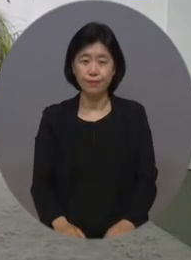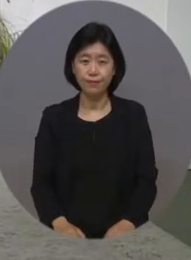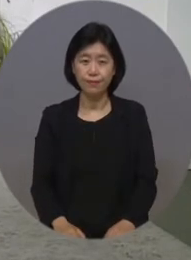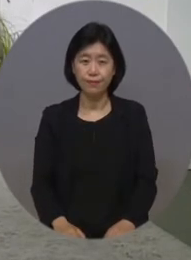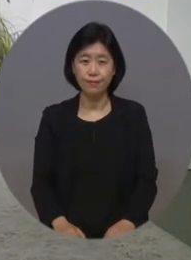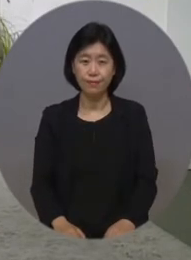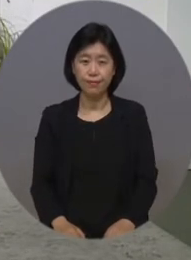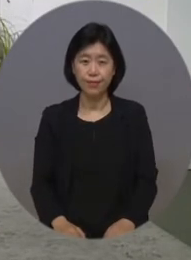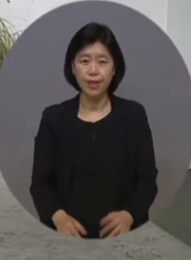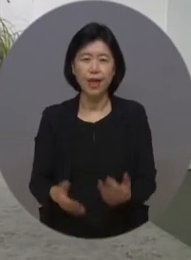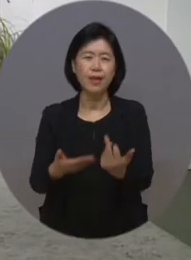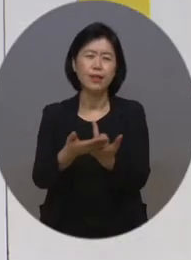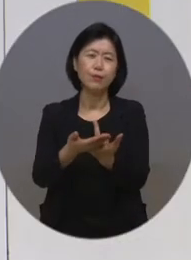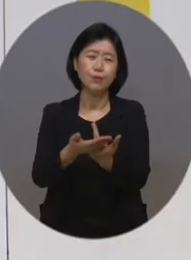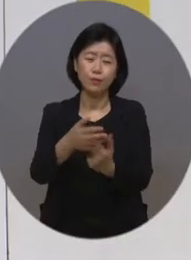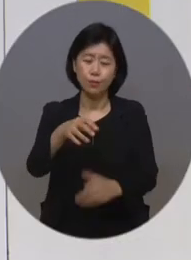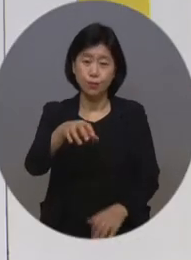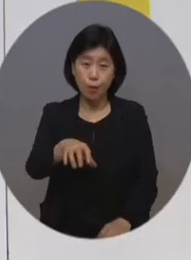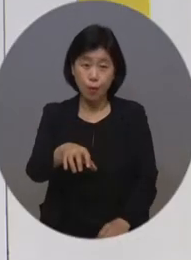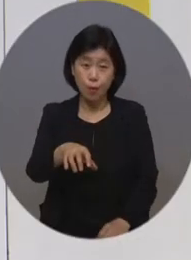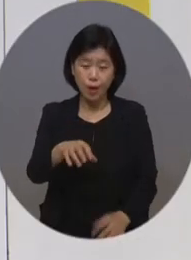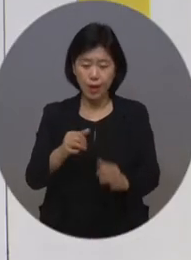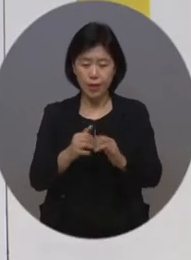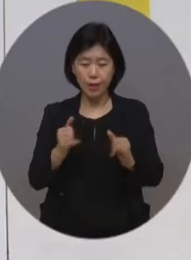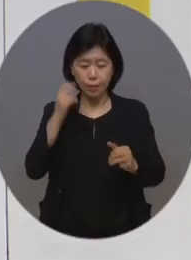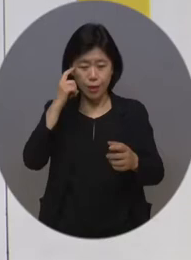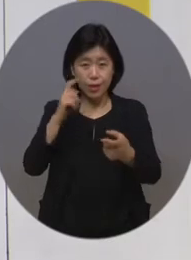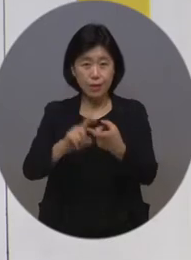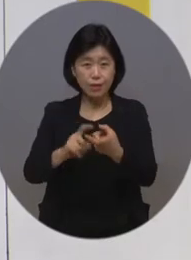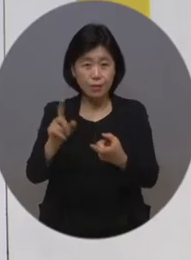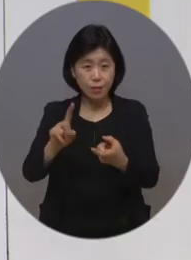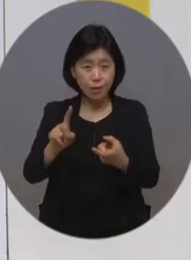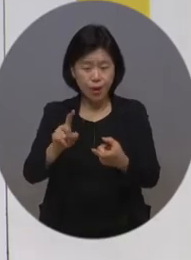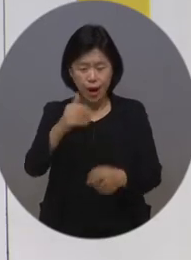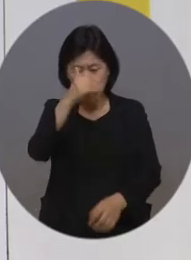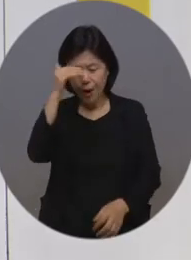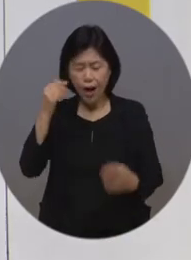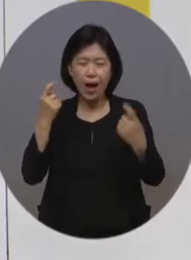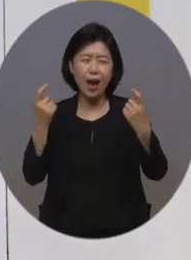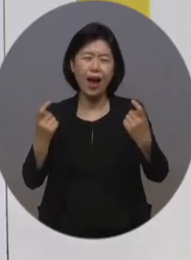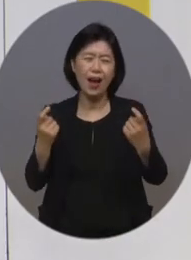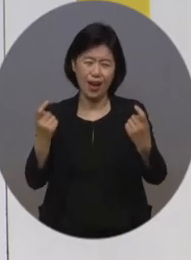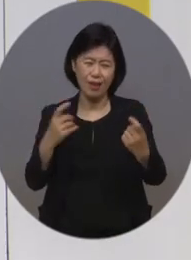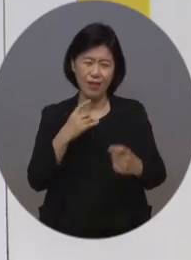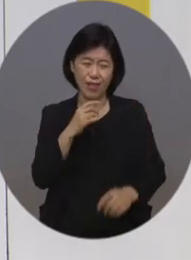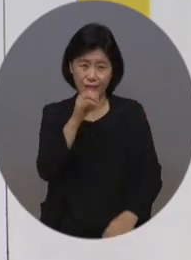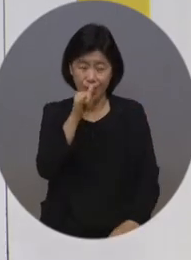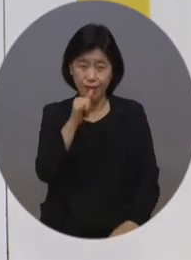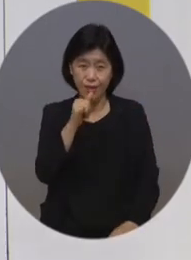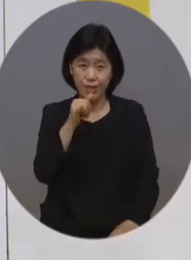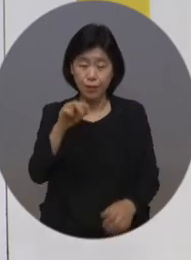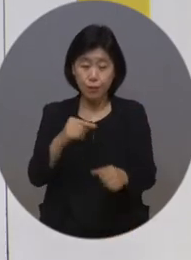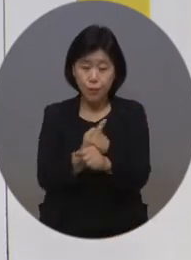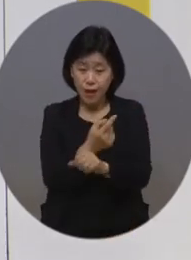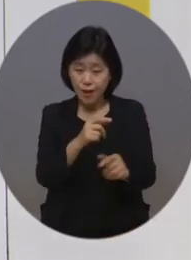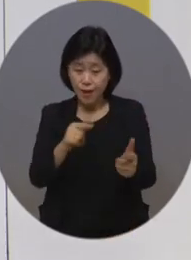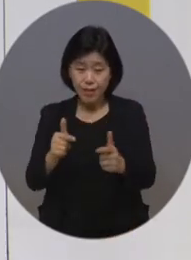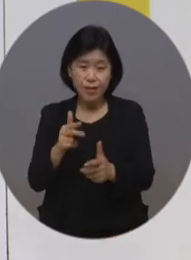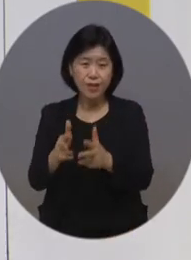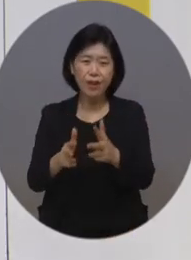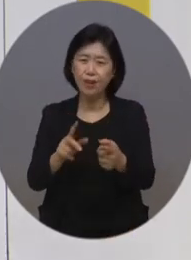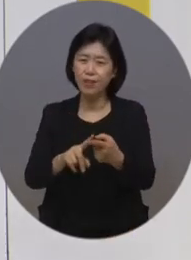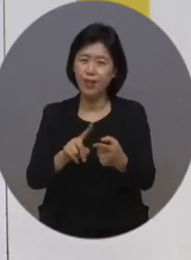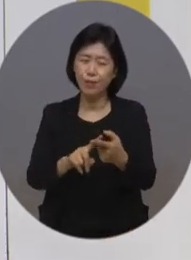위한 혁신이 일어나고 있는가 에 대해서 아직 좀 노출이 될 되는데요 그게 복지 티비에서 많이 저를 불러